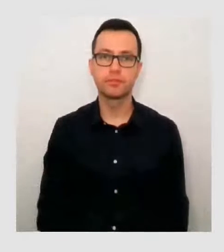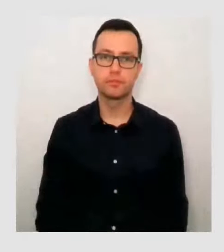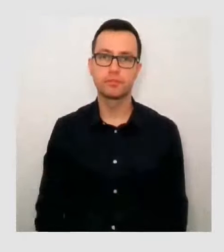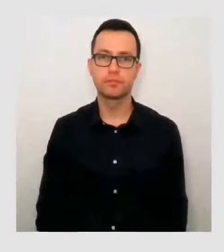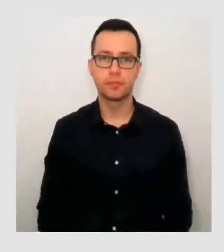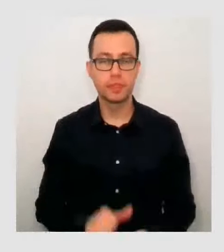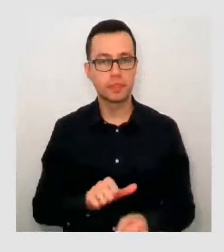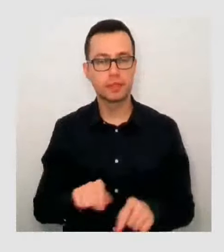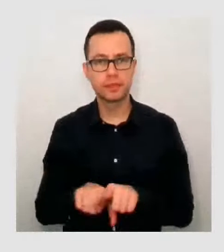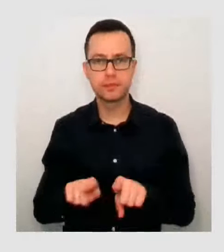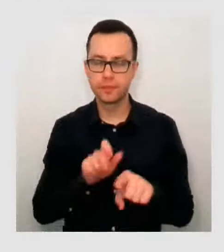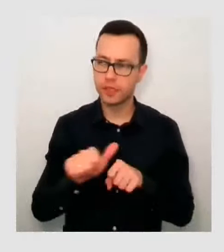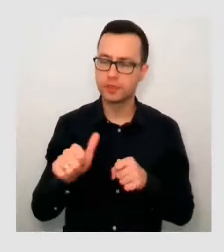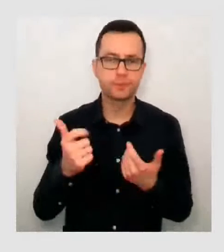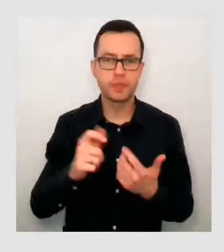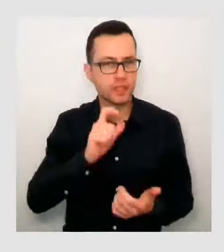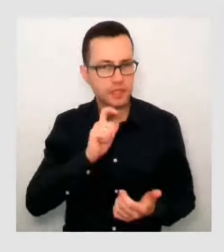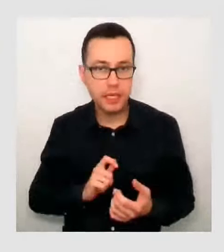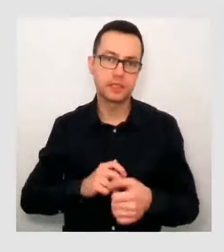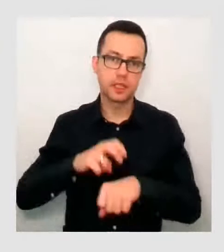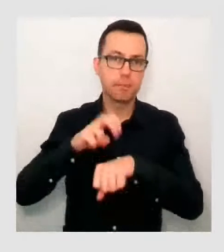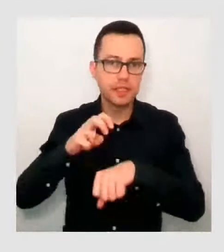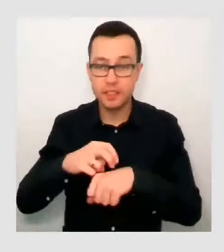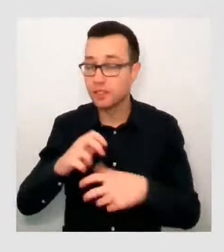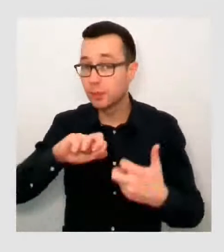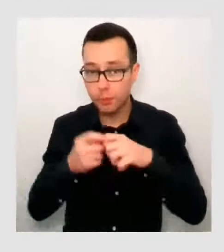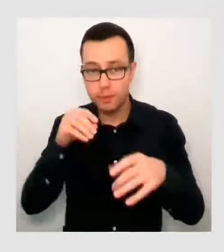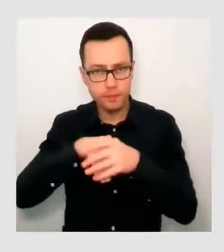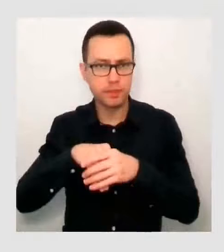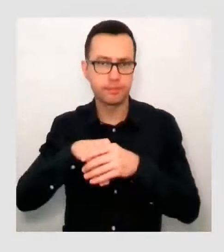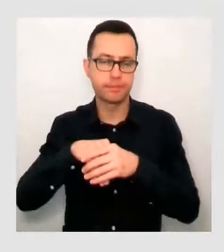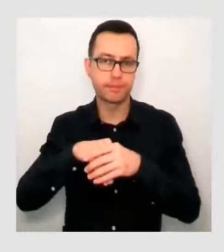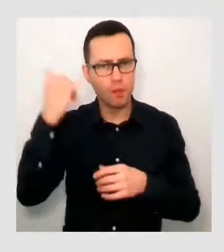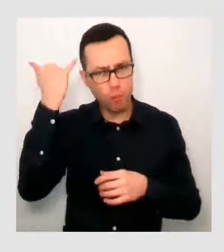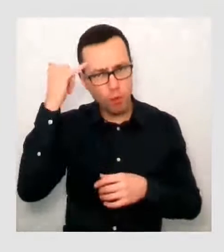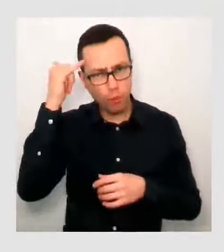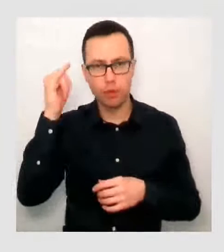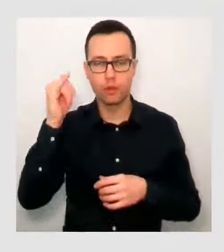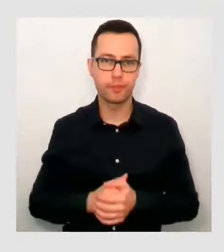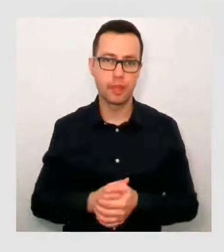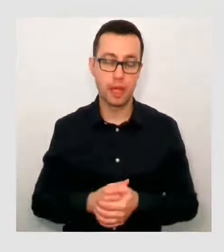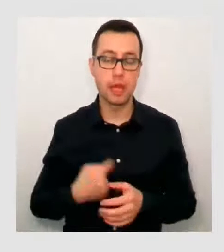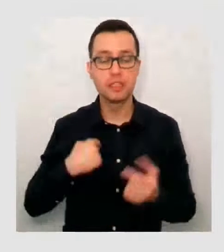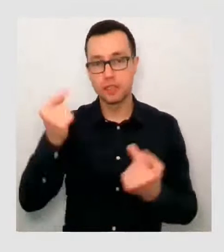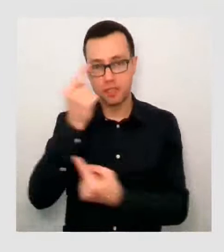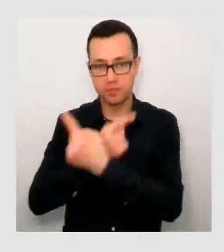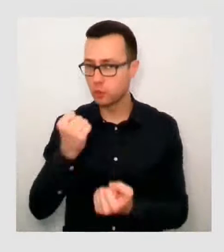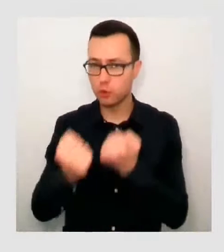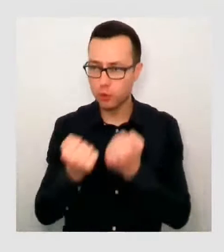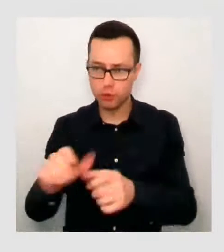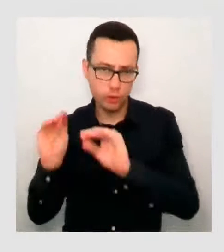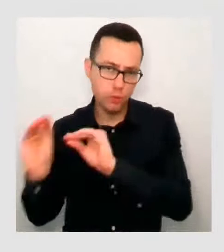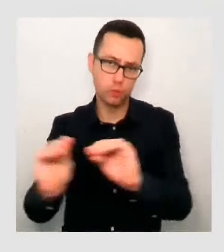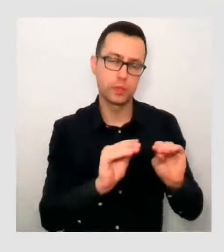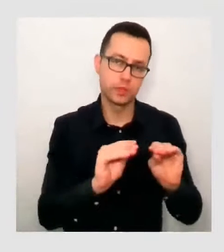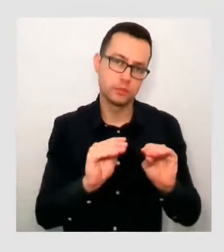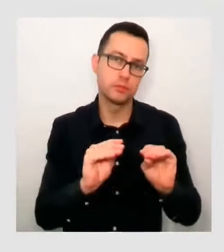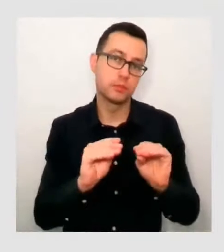procesy specjalizacji też są moim zdaniem bardzo utrudnione i w konsekwencji obserwujemy brak kadry